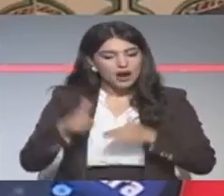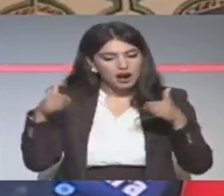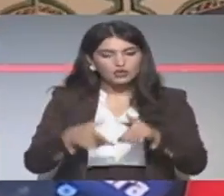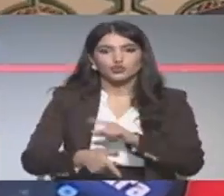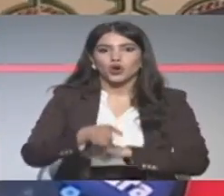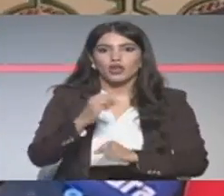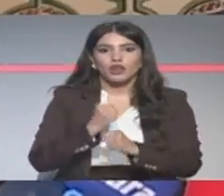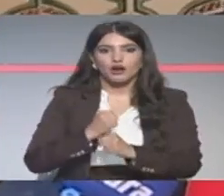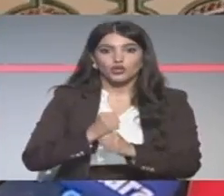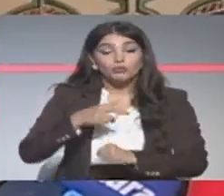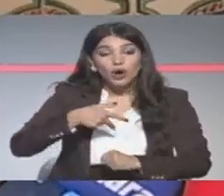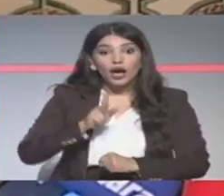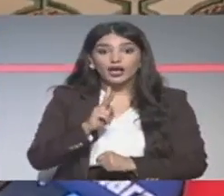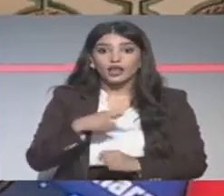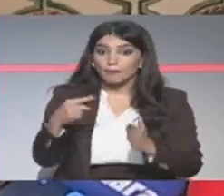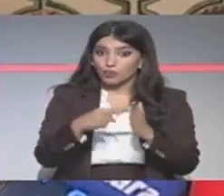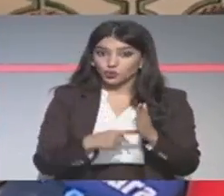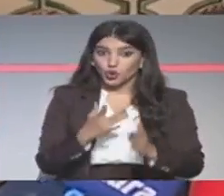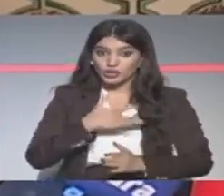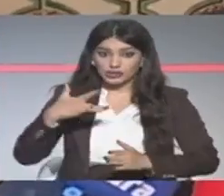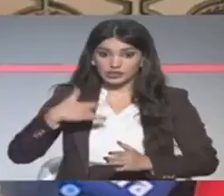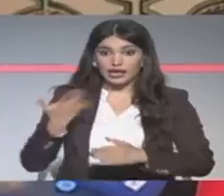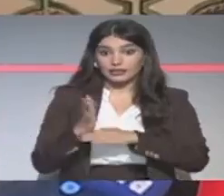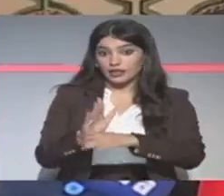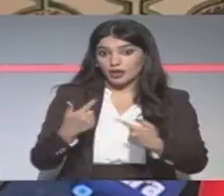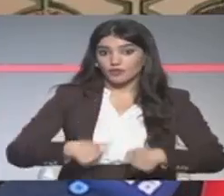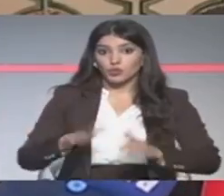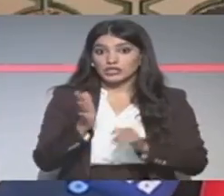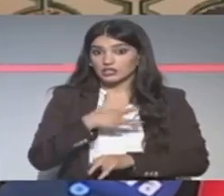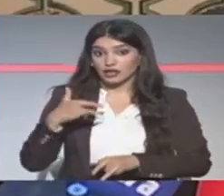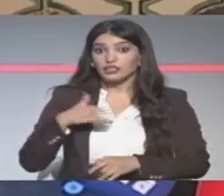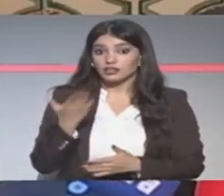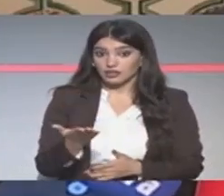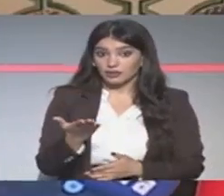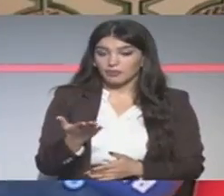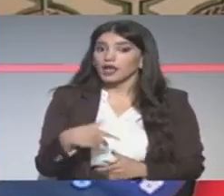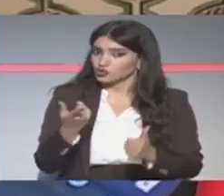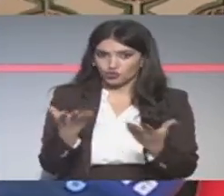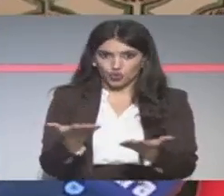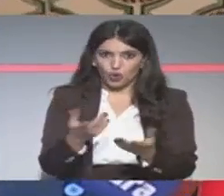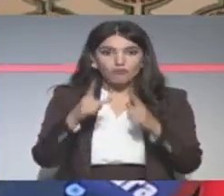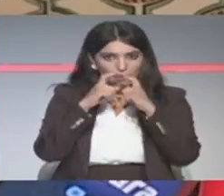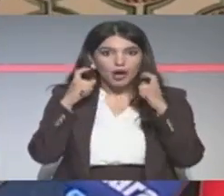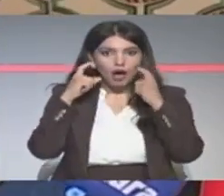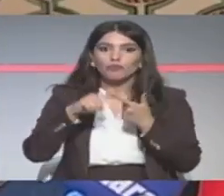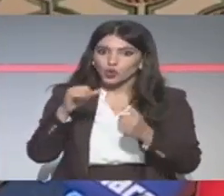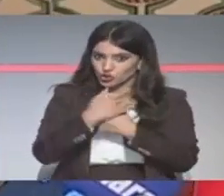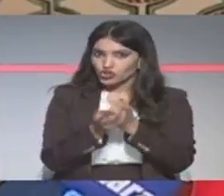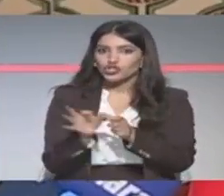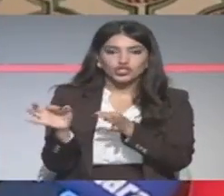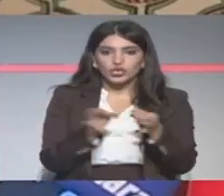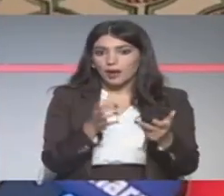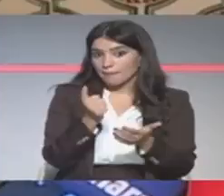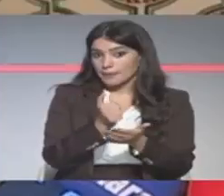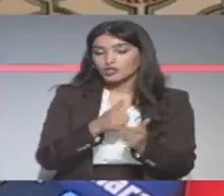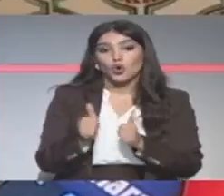الإجراءات والبروتوكول اللي قاعدة تحط فيهم وزارة الصحة، حمل لي بافيت، استعمال الجيل، لو